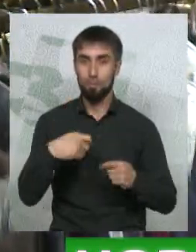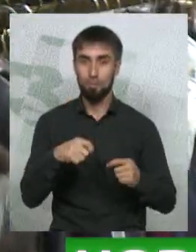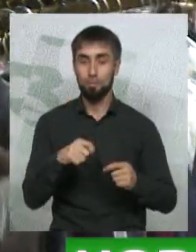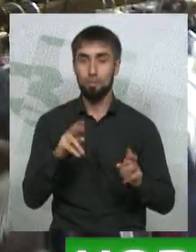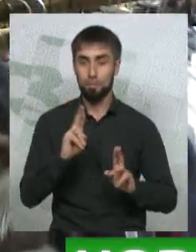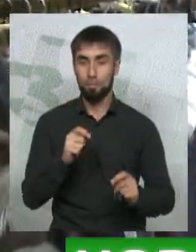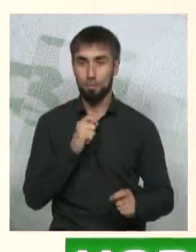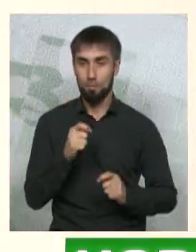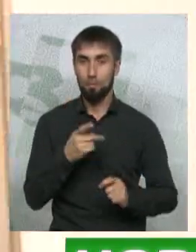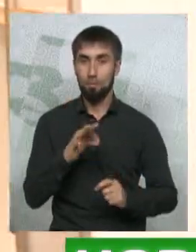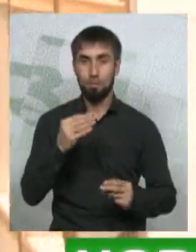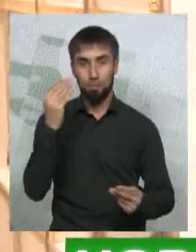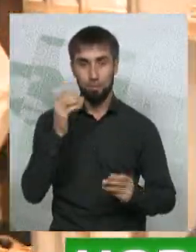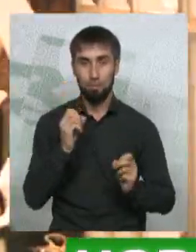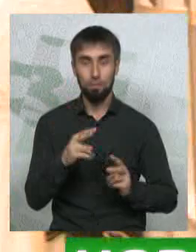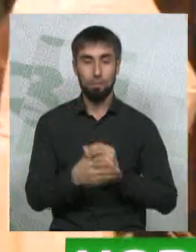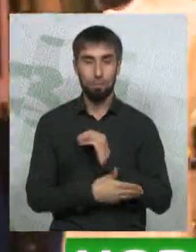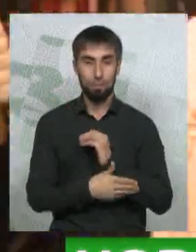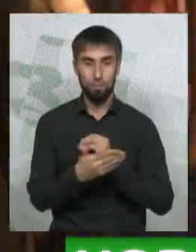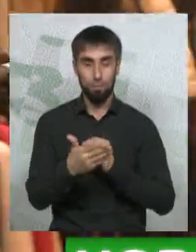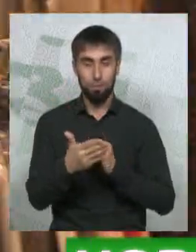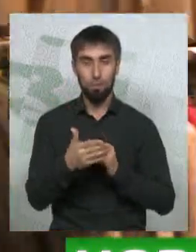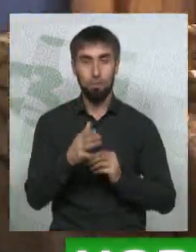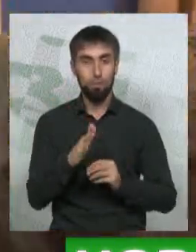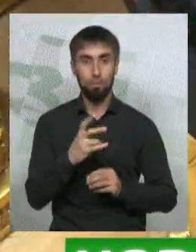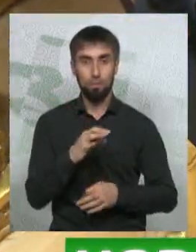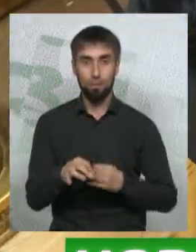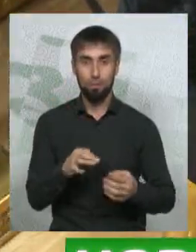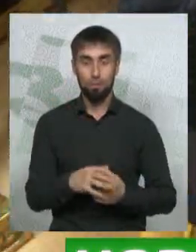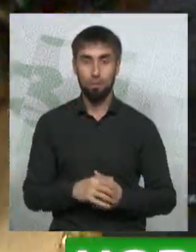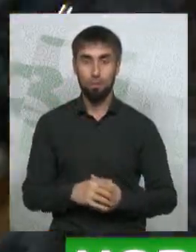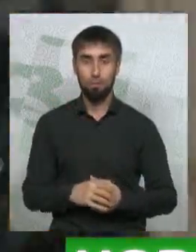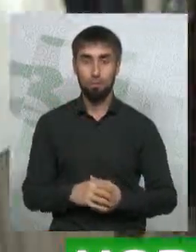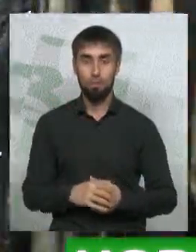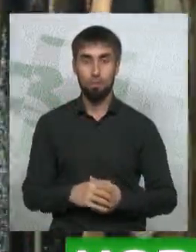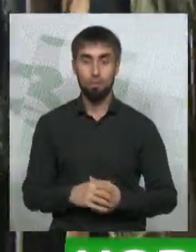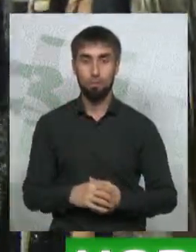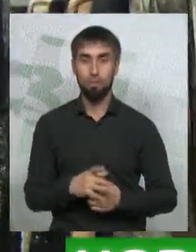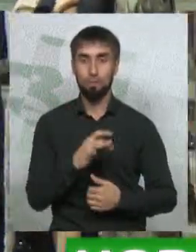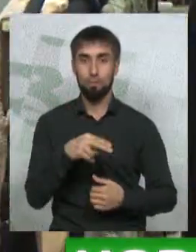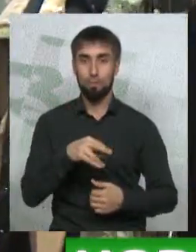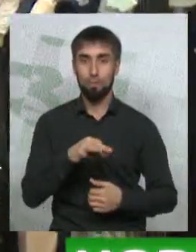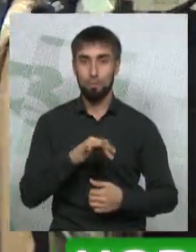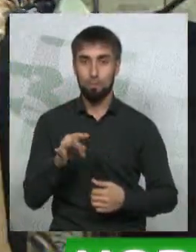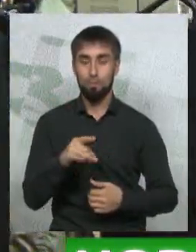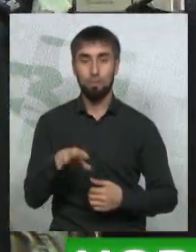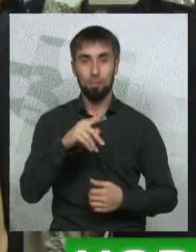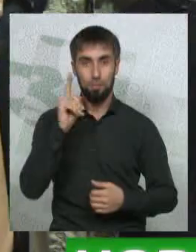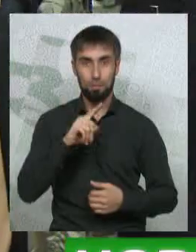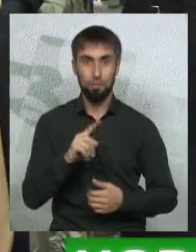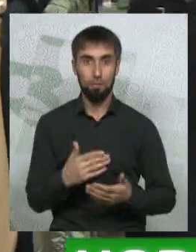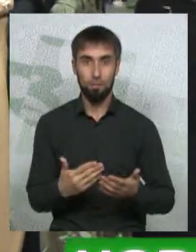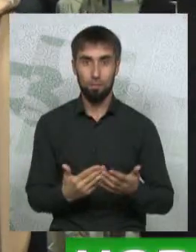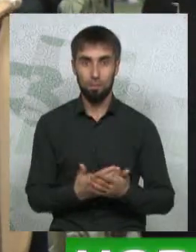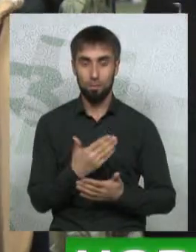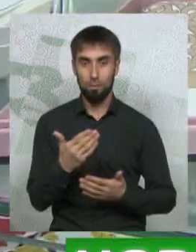правила соблюдают, но напомнить о последствиях халатности будет не лишним. Роспотребнадзор хожмадишо его новое распоряжение